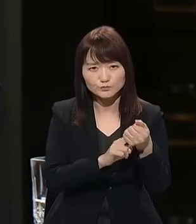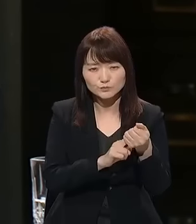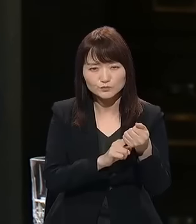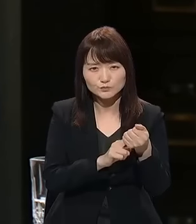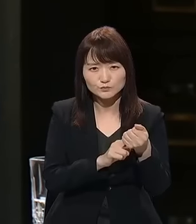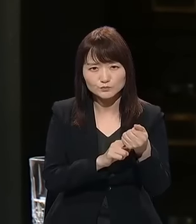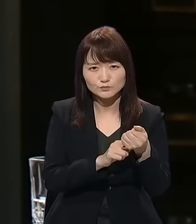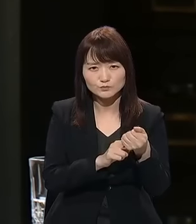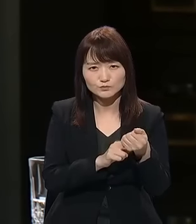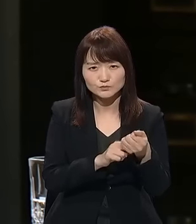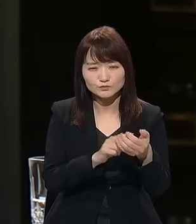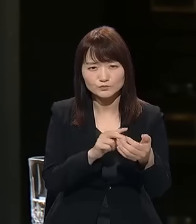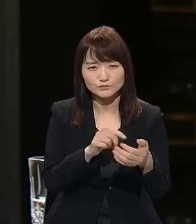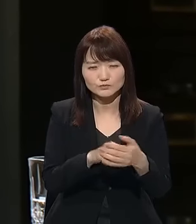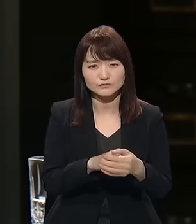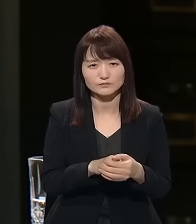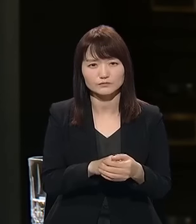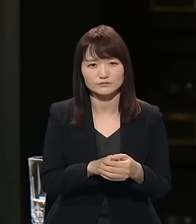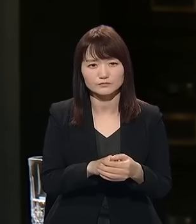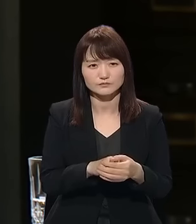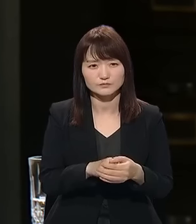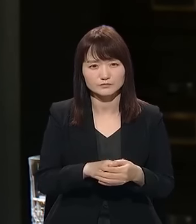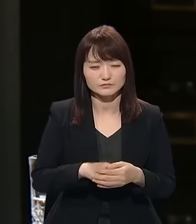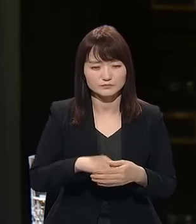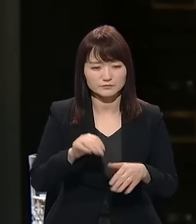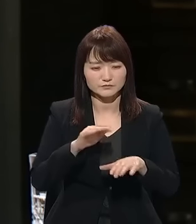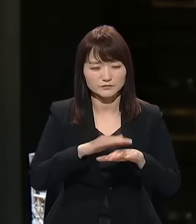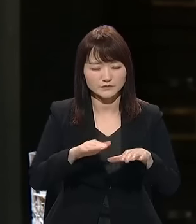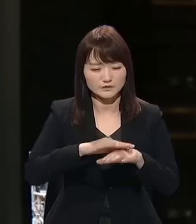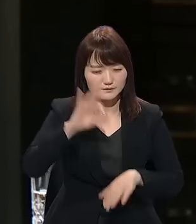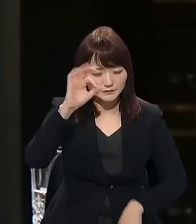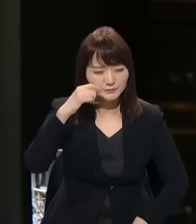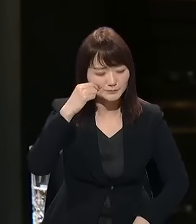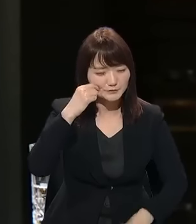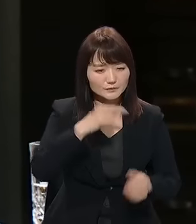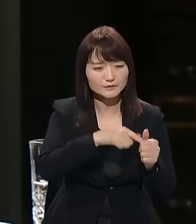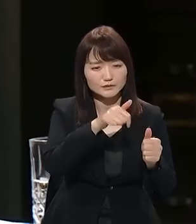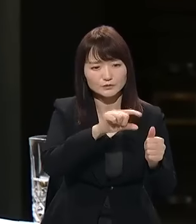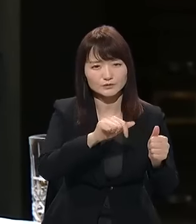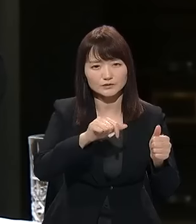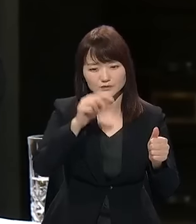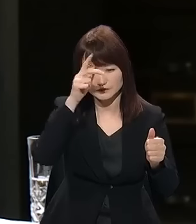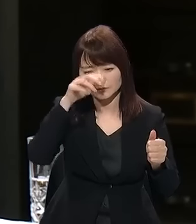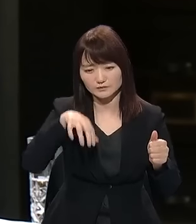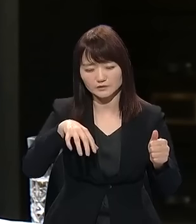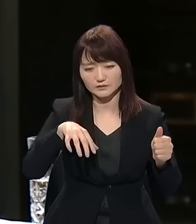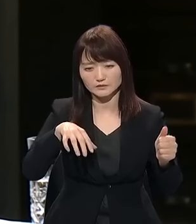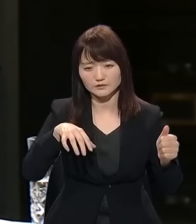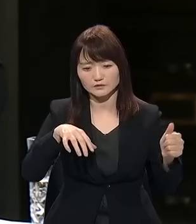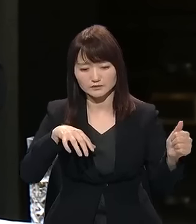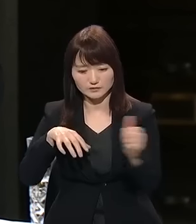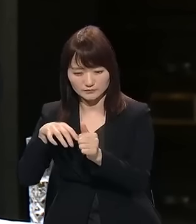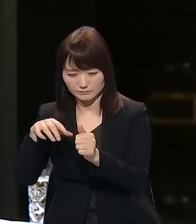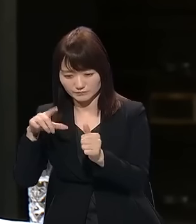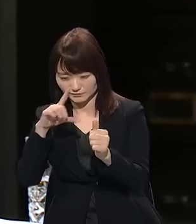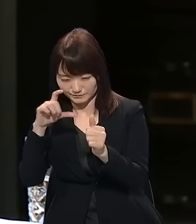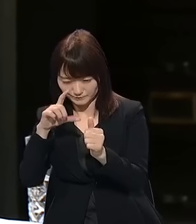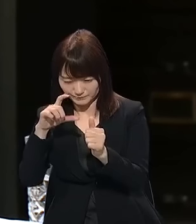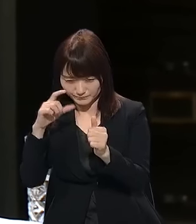범죄를 꿈꿨던 권 씨 경찰사 포트라인 앞에서 섰을 때도 얼굴을 가리데만